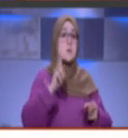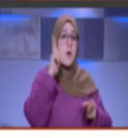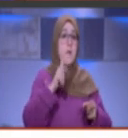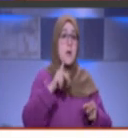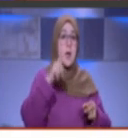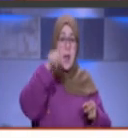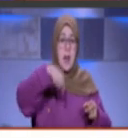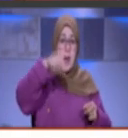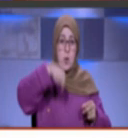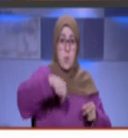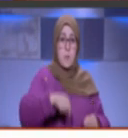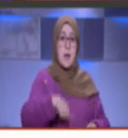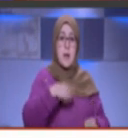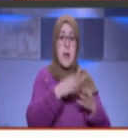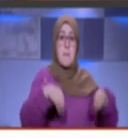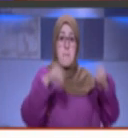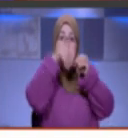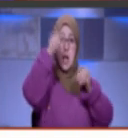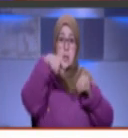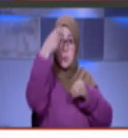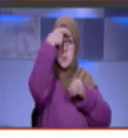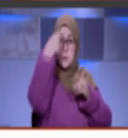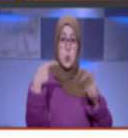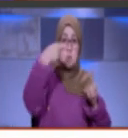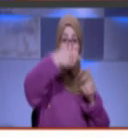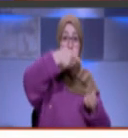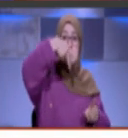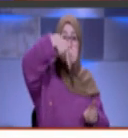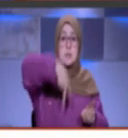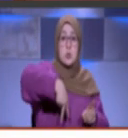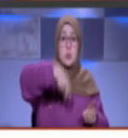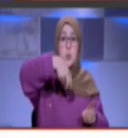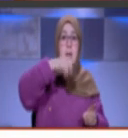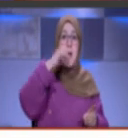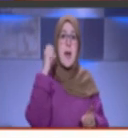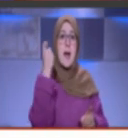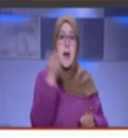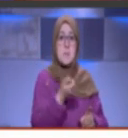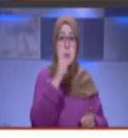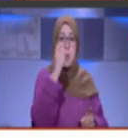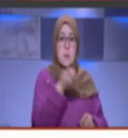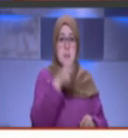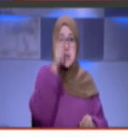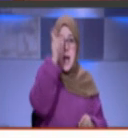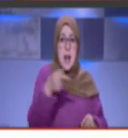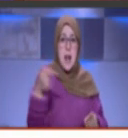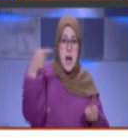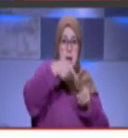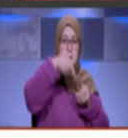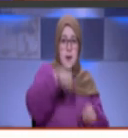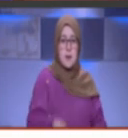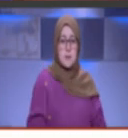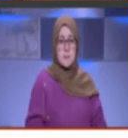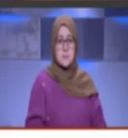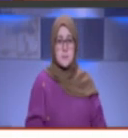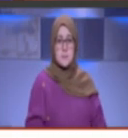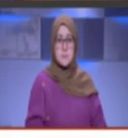أن إجمالي عدد المصابين قد وصل إلى 855 حالة حتى